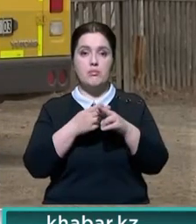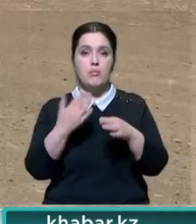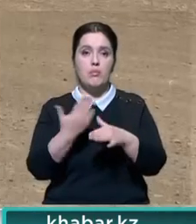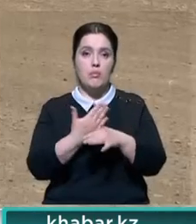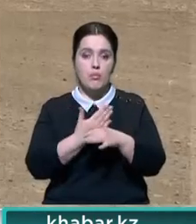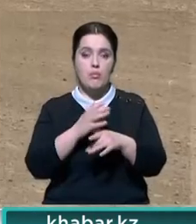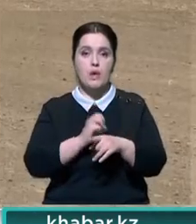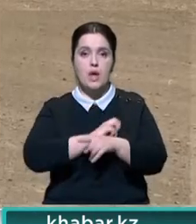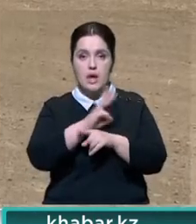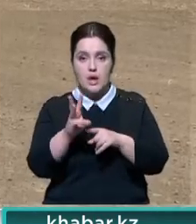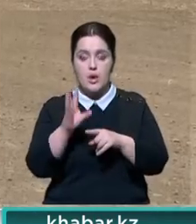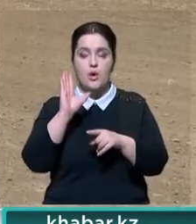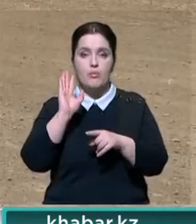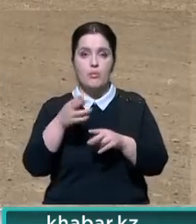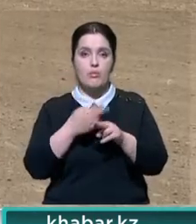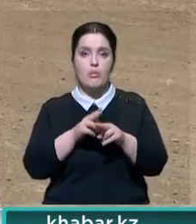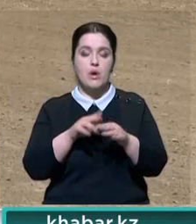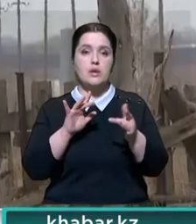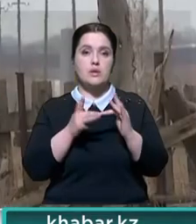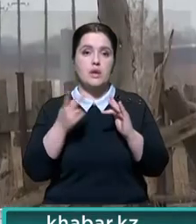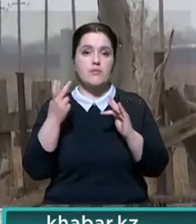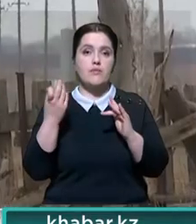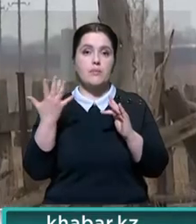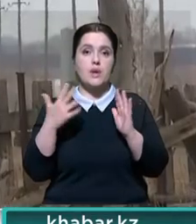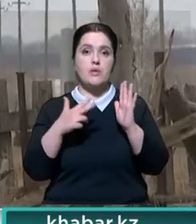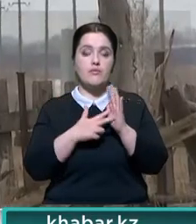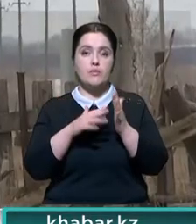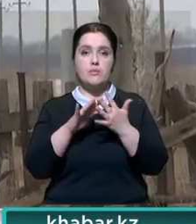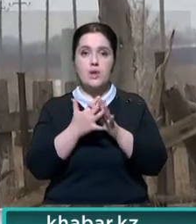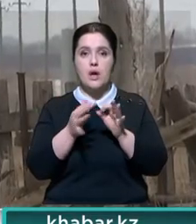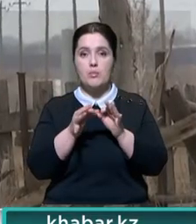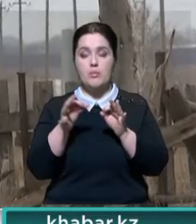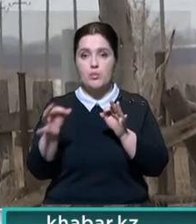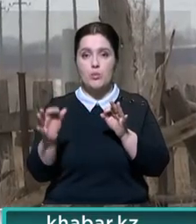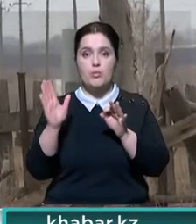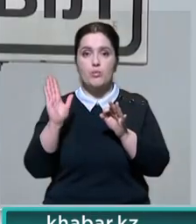планируется обеспечить качественным доступом ко всемирной паутине 258 населенных пунктов и